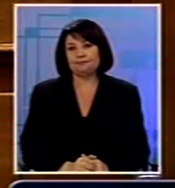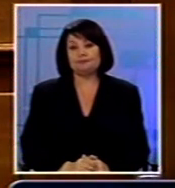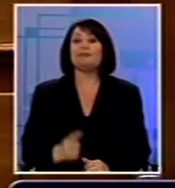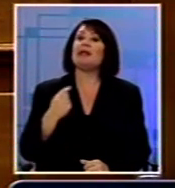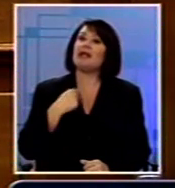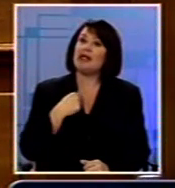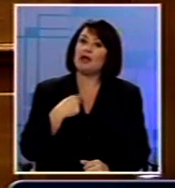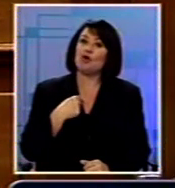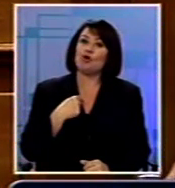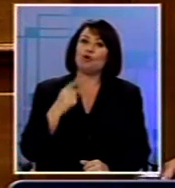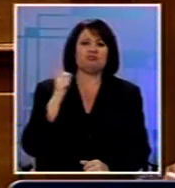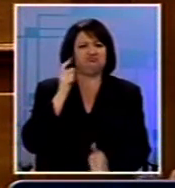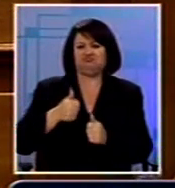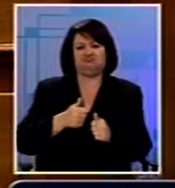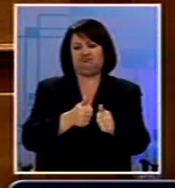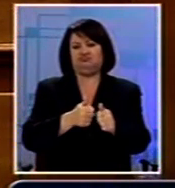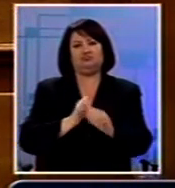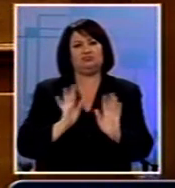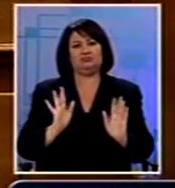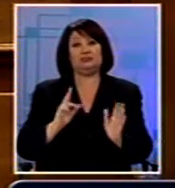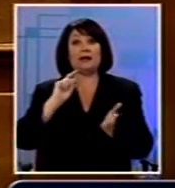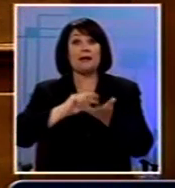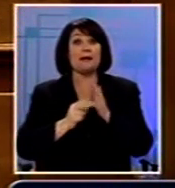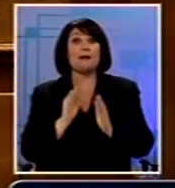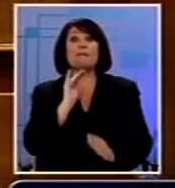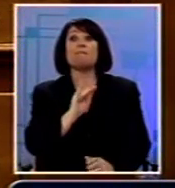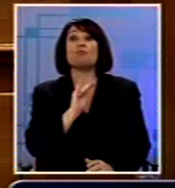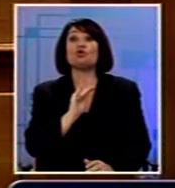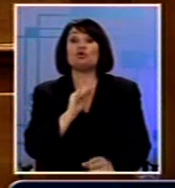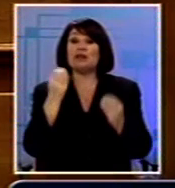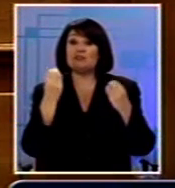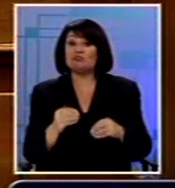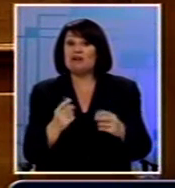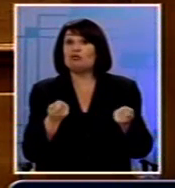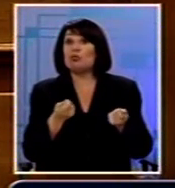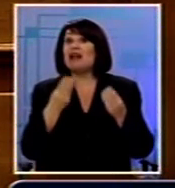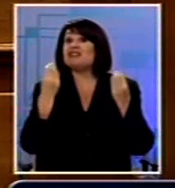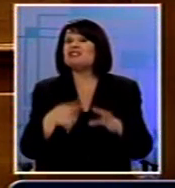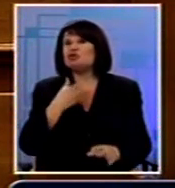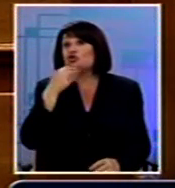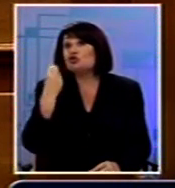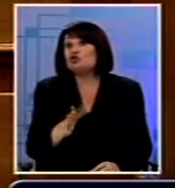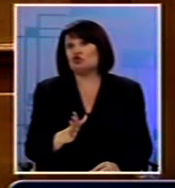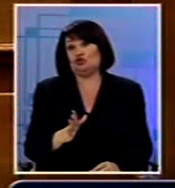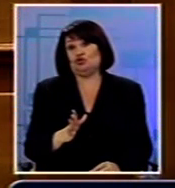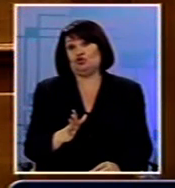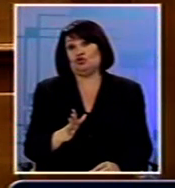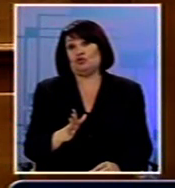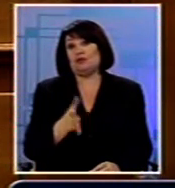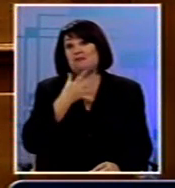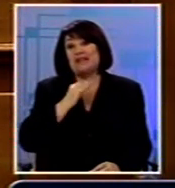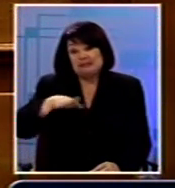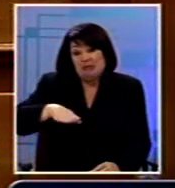Εγώ δεν θα σας παρακολουθήσω. Θα σας προειδοποιήσω όμως για το κατάντημα αυτό. Ξεπεράστε τις παιδικές ασθένειες,